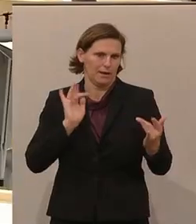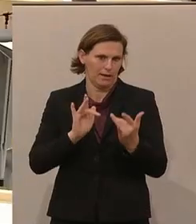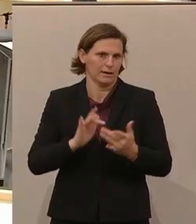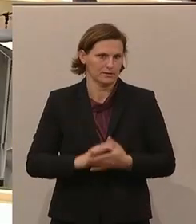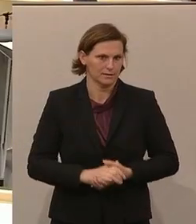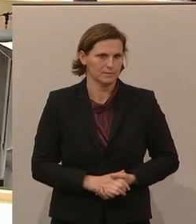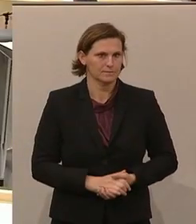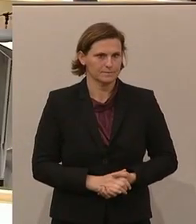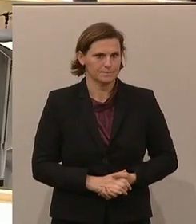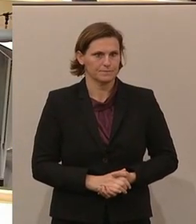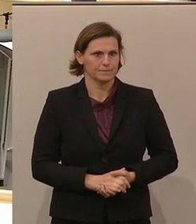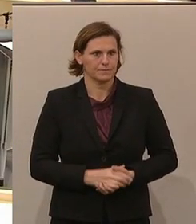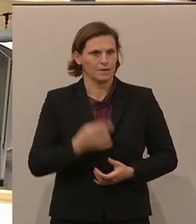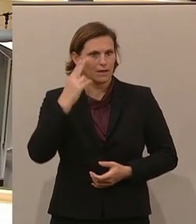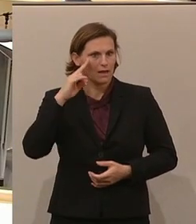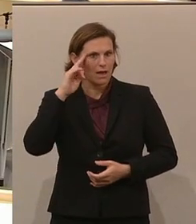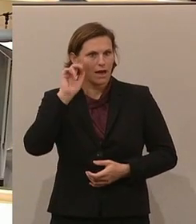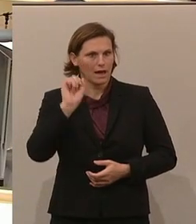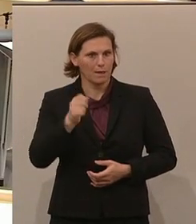Herr Abgeordneter Zingel.